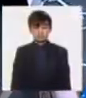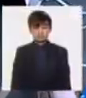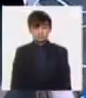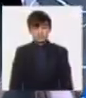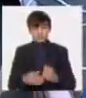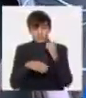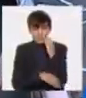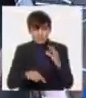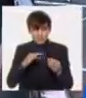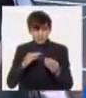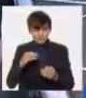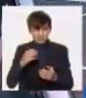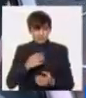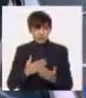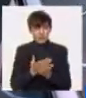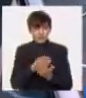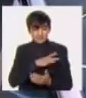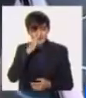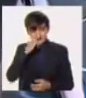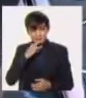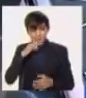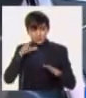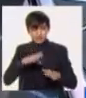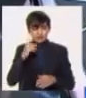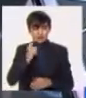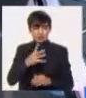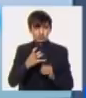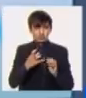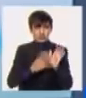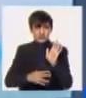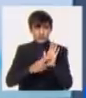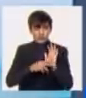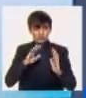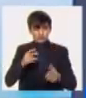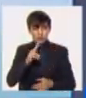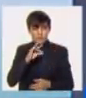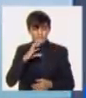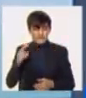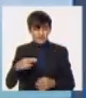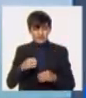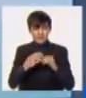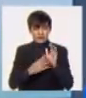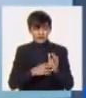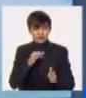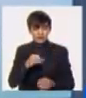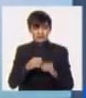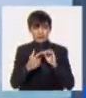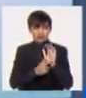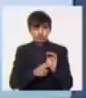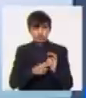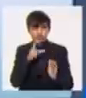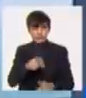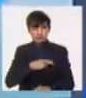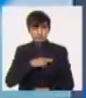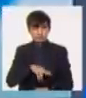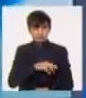По последним данным, в Казахстане 1498 случаев COVID-19. К сожалению, 17 человек скончались.